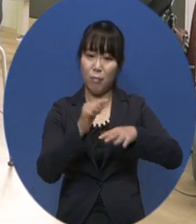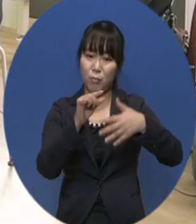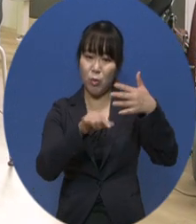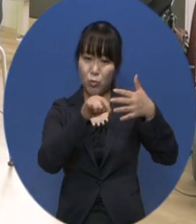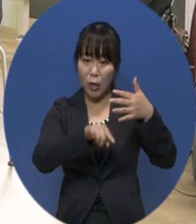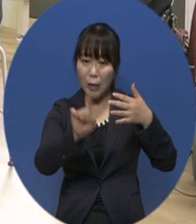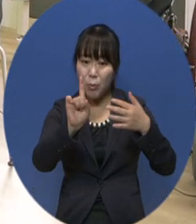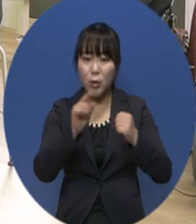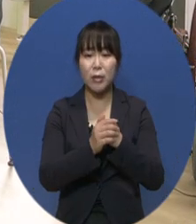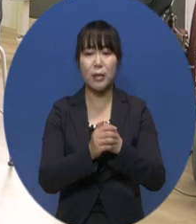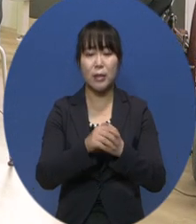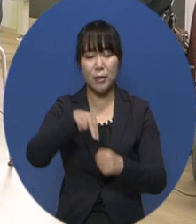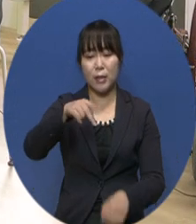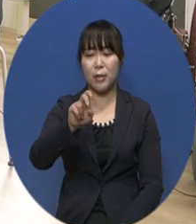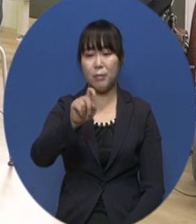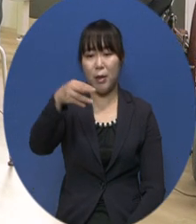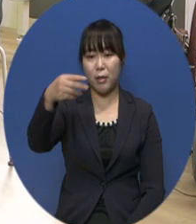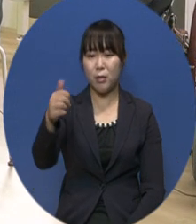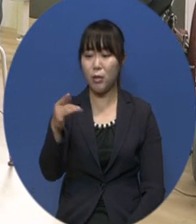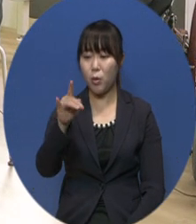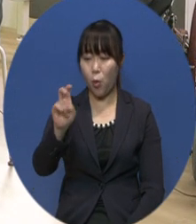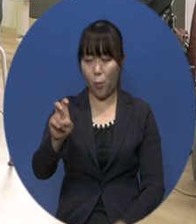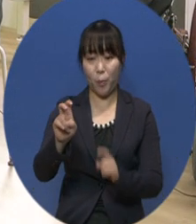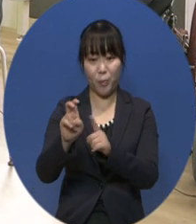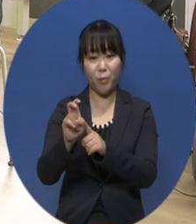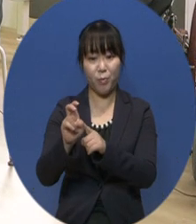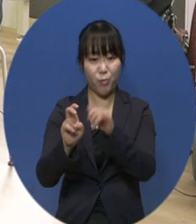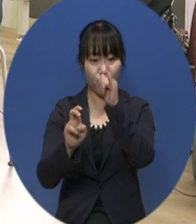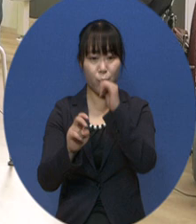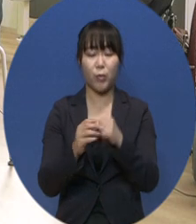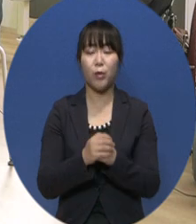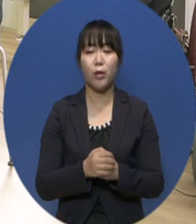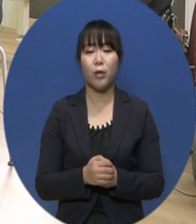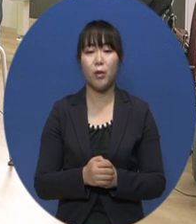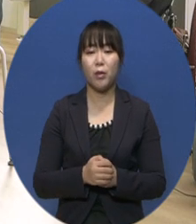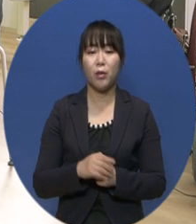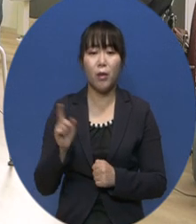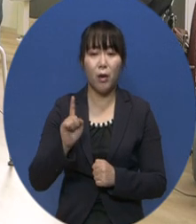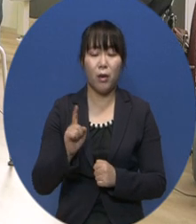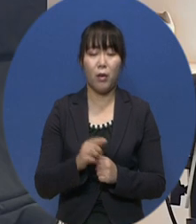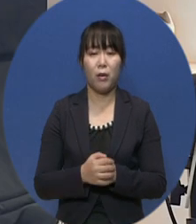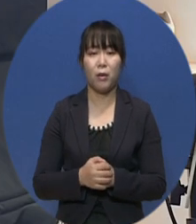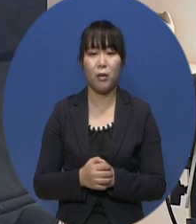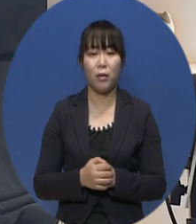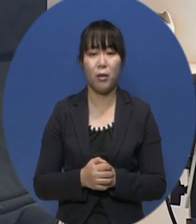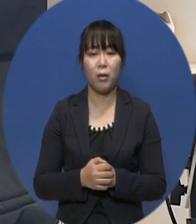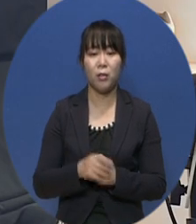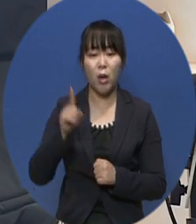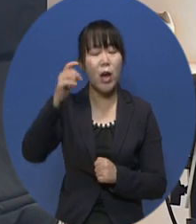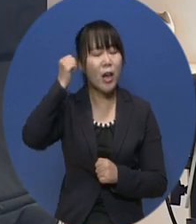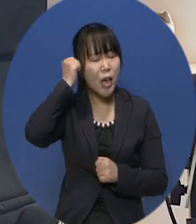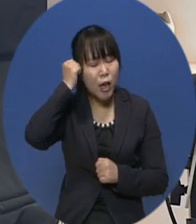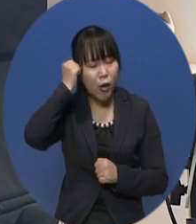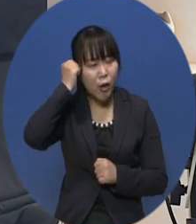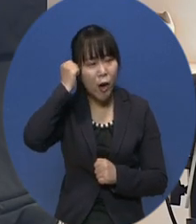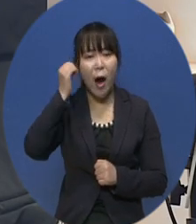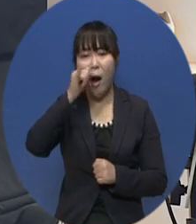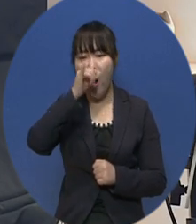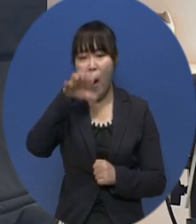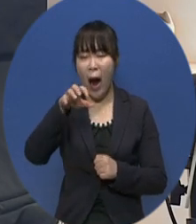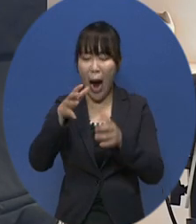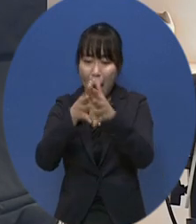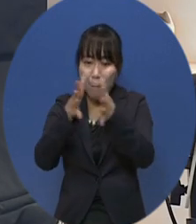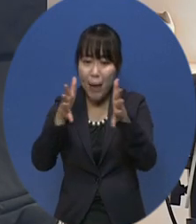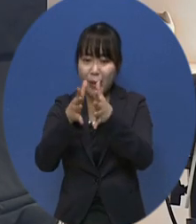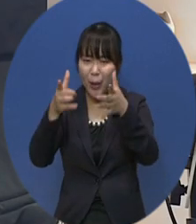네. 스마트 홈을 운영합니다. 스마트 홈이요? 네, 스마트 홈은 저쪽 기숙사 쪽에 네. 아파트랑